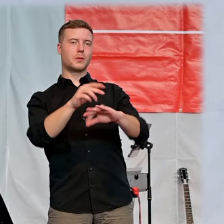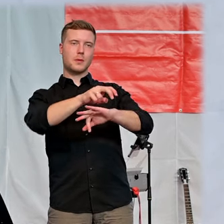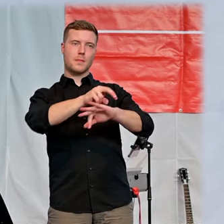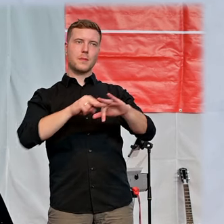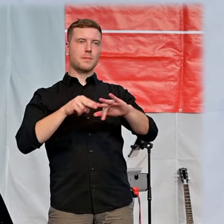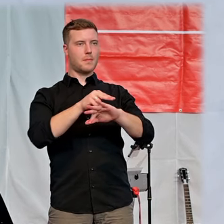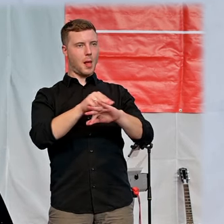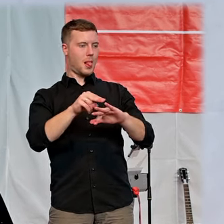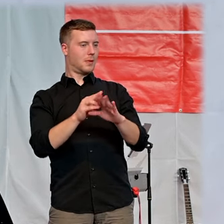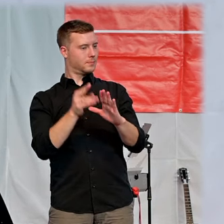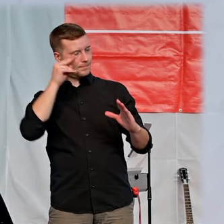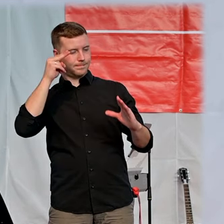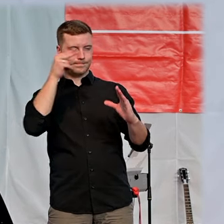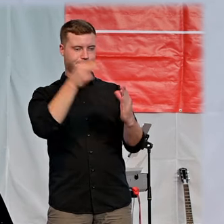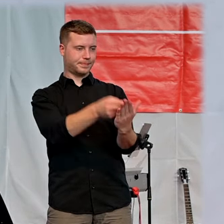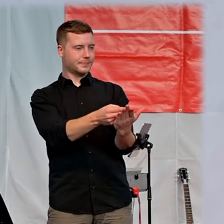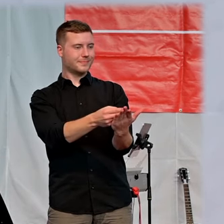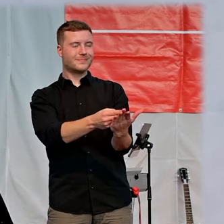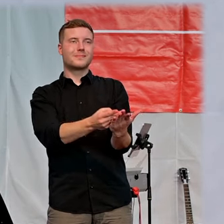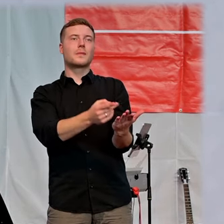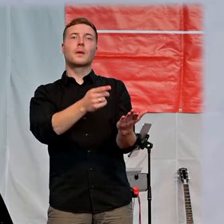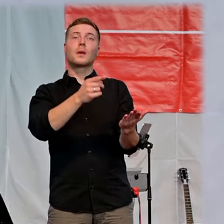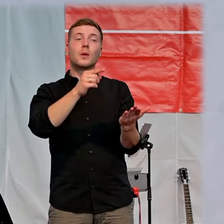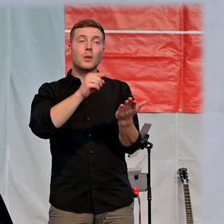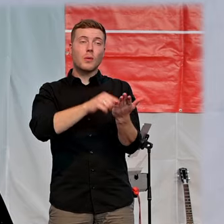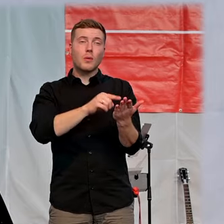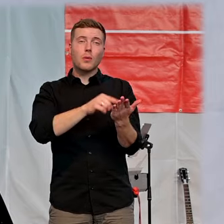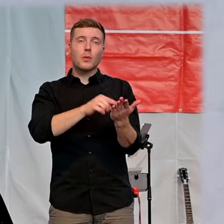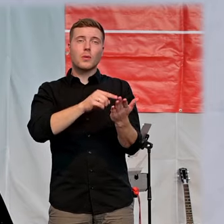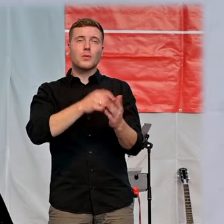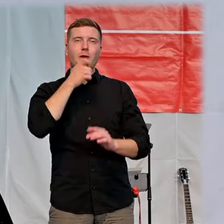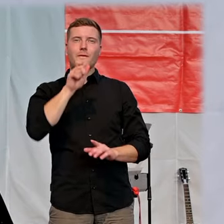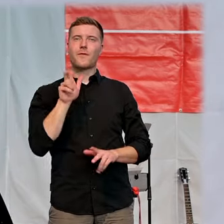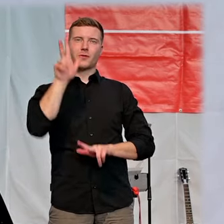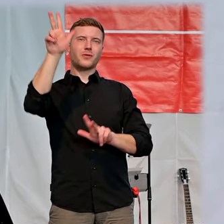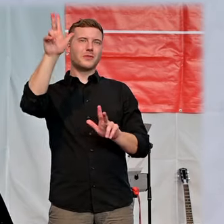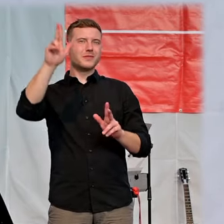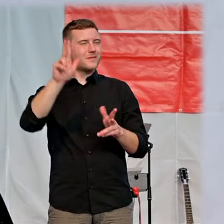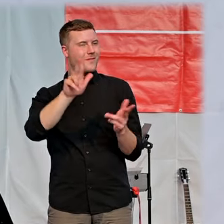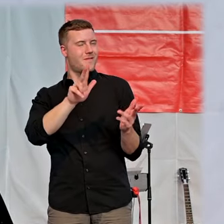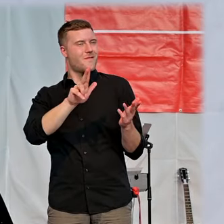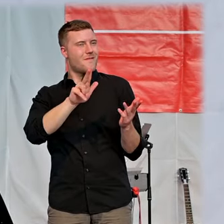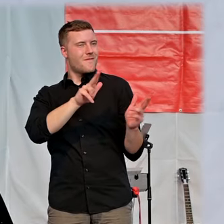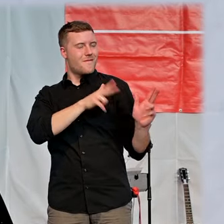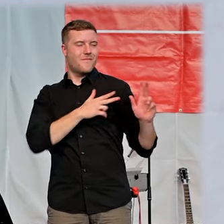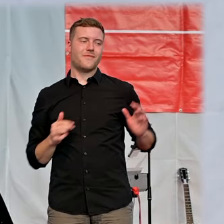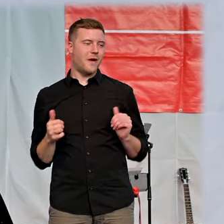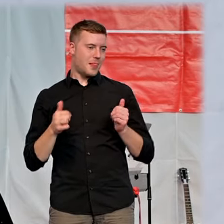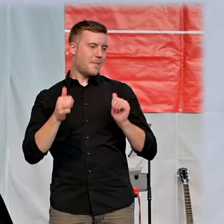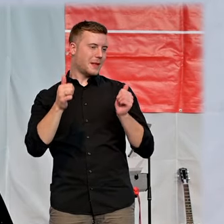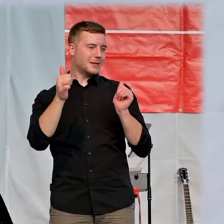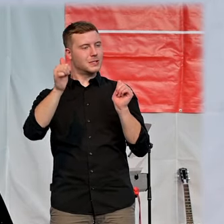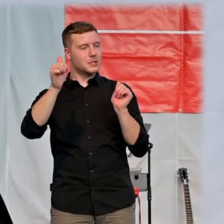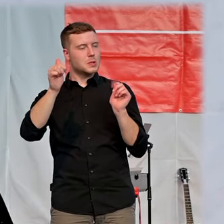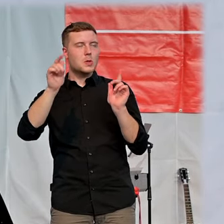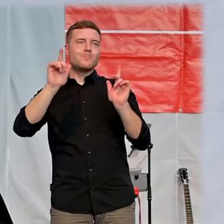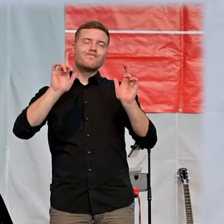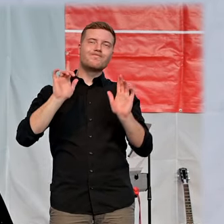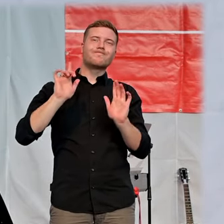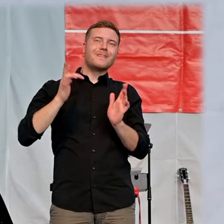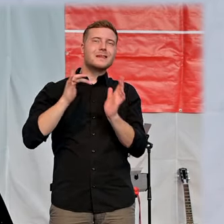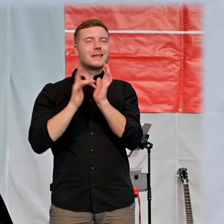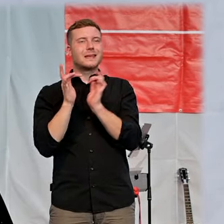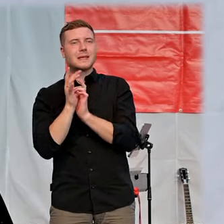eine Freude, denn das Wort Gottes ist lebendig. Zuweilen neigen wir Christen dazu, das Wort Gottes